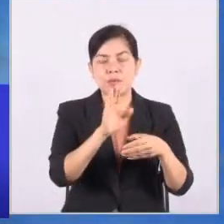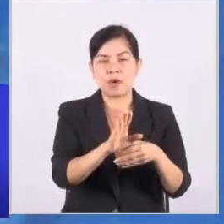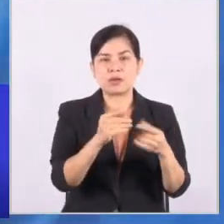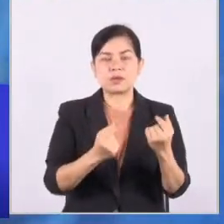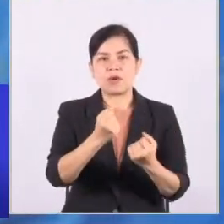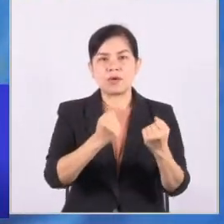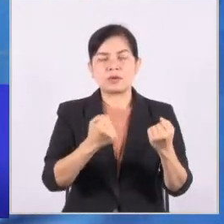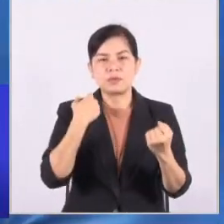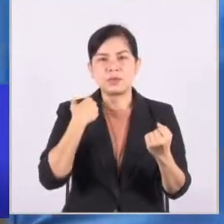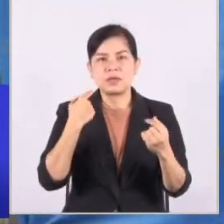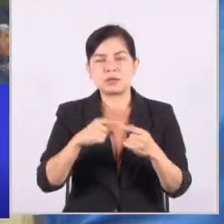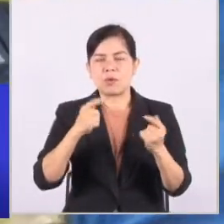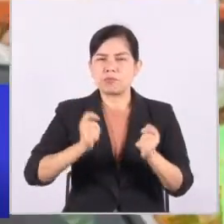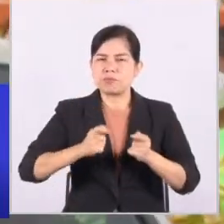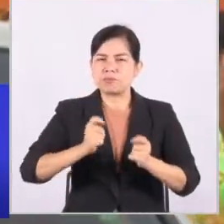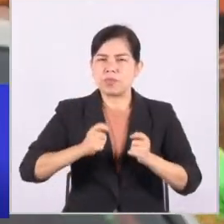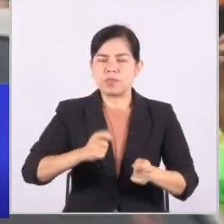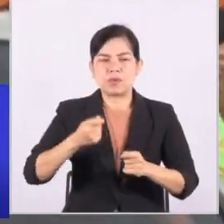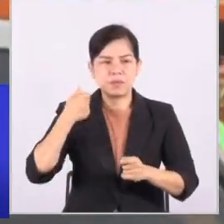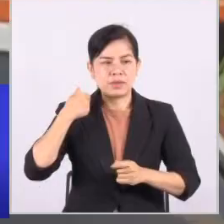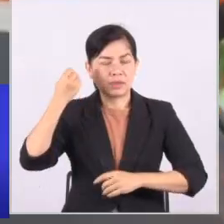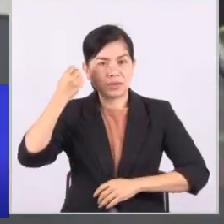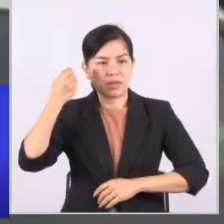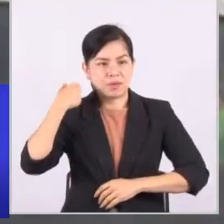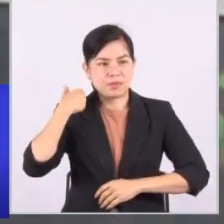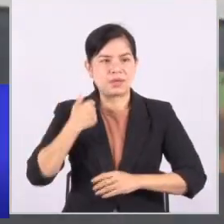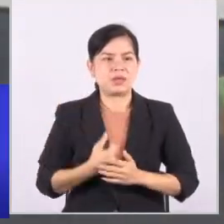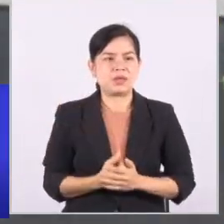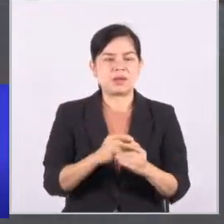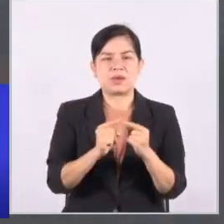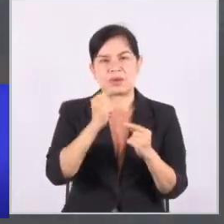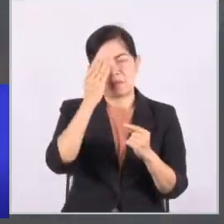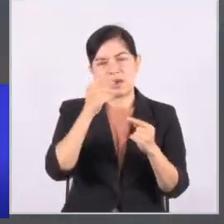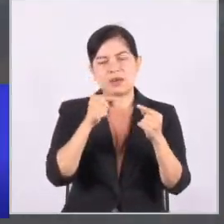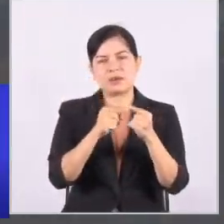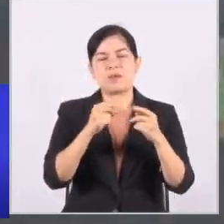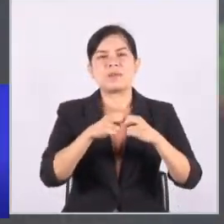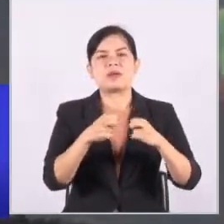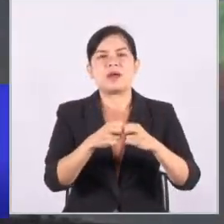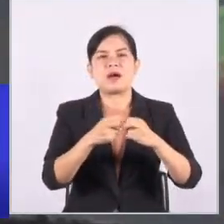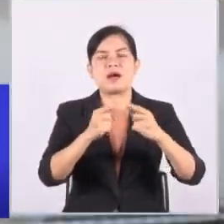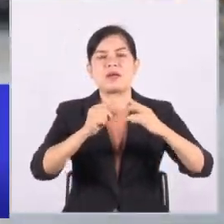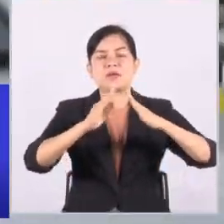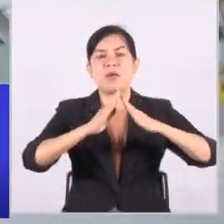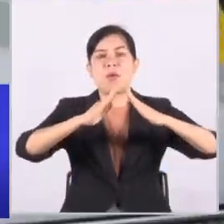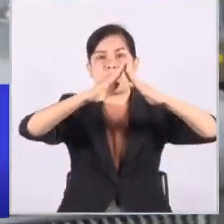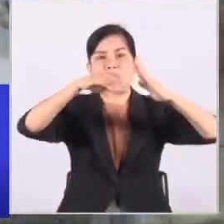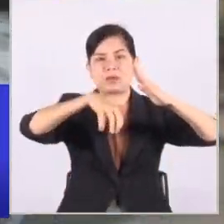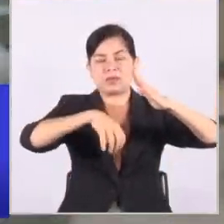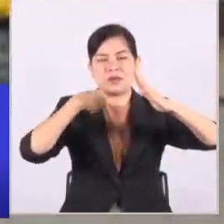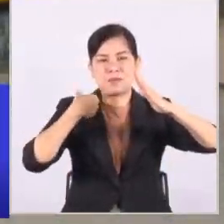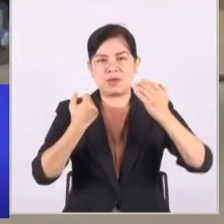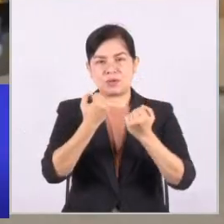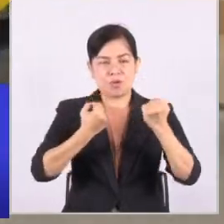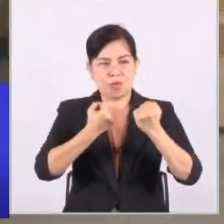างสีสันงานบวช ด้วยรถแห่เนี่ยไปเจออุปสรรคนะเพราะว่ารถสูงค่ะเข้าประตูวัดไม่ได้เข้าประตูโบสถ์ไม่ได ้ก็ไปอ้อมมาน ักดนตรีเลยต้